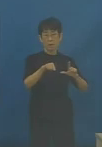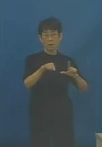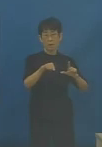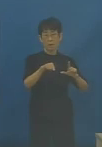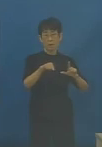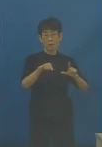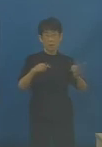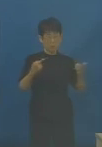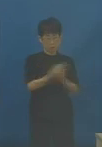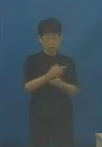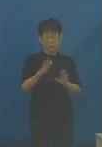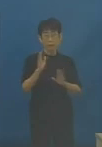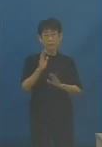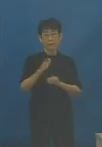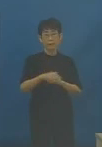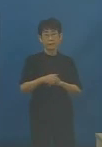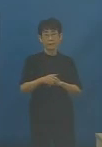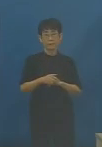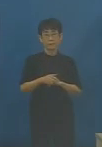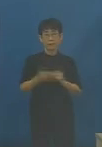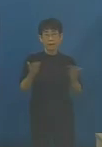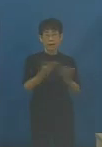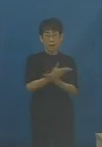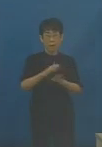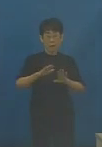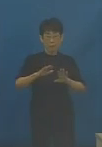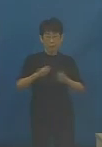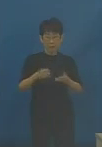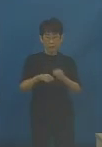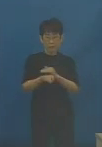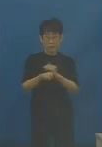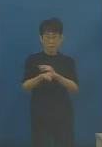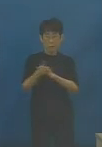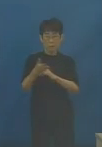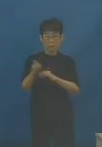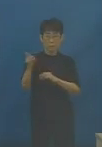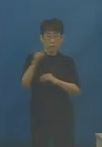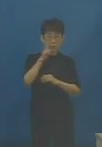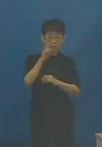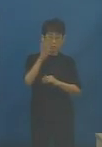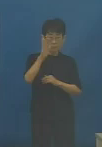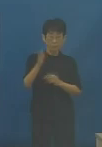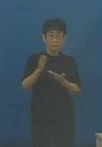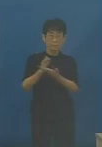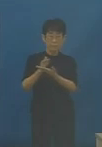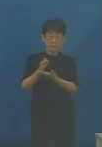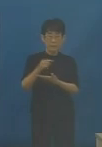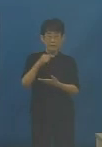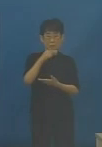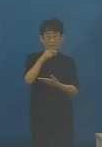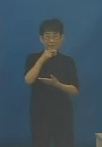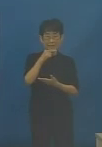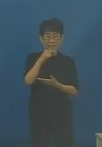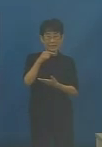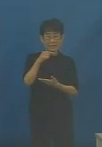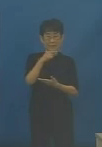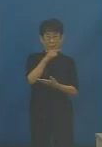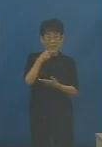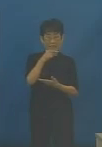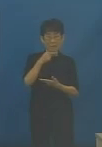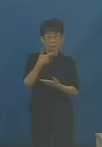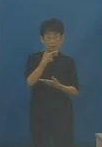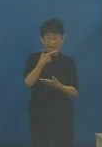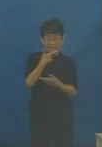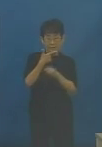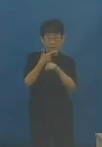です。なぜ変わらないかということですが、これ見ていただきたいんですが、この紫のところが極